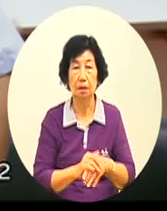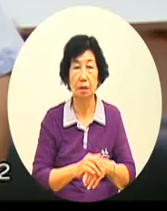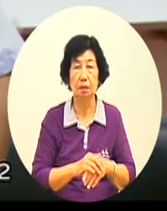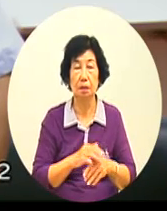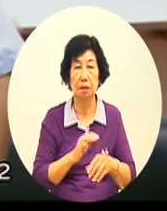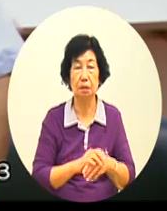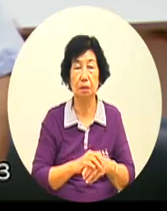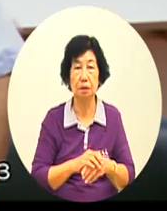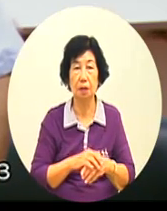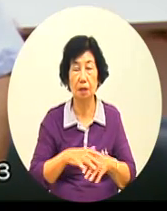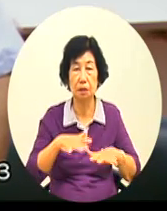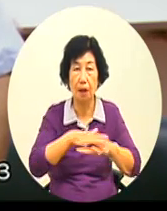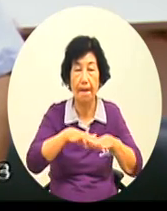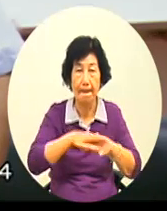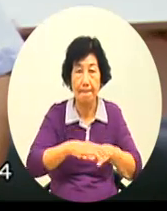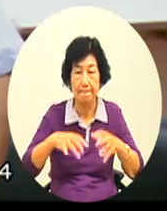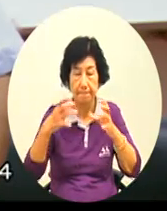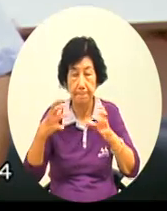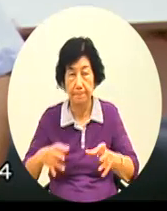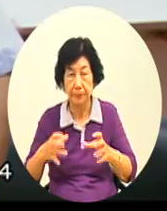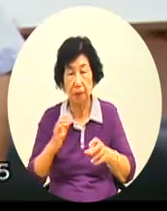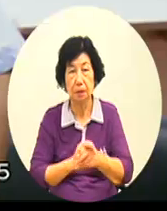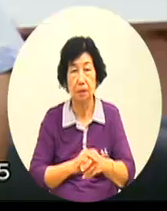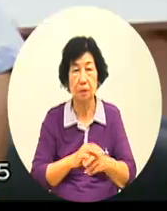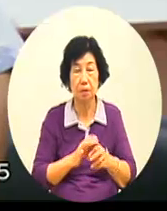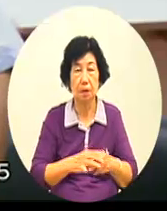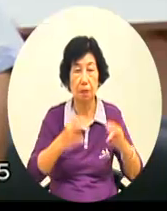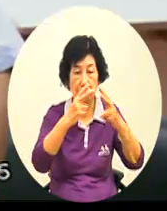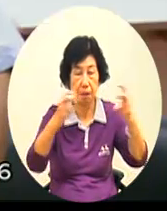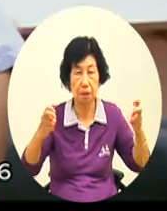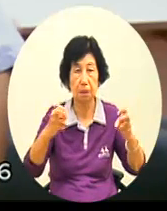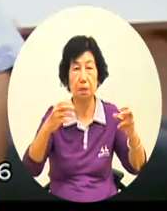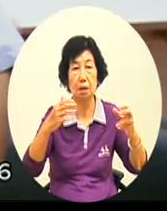落食堂的经费，